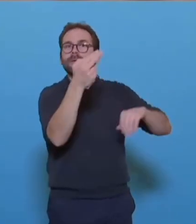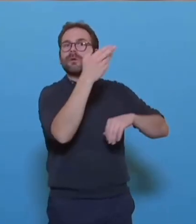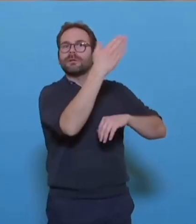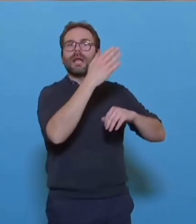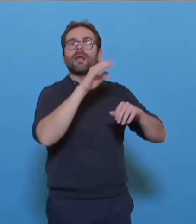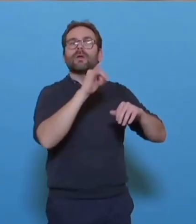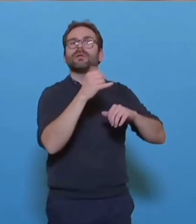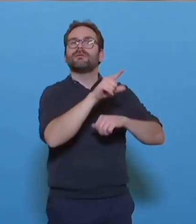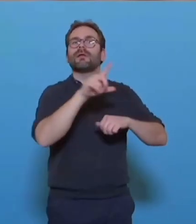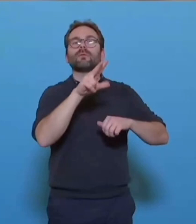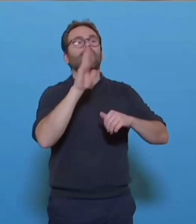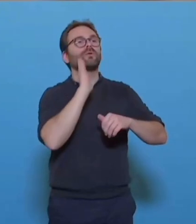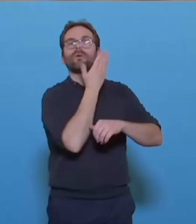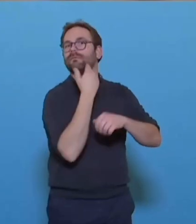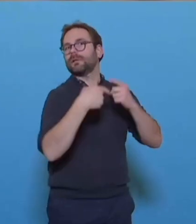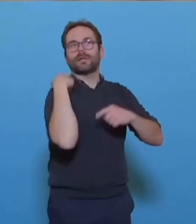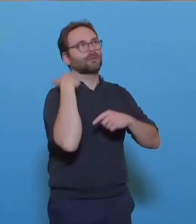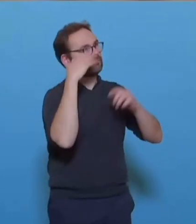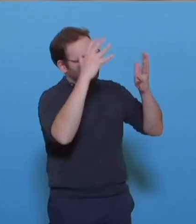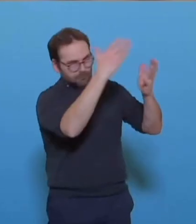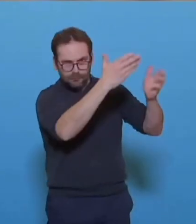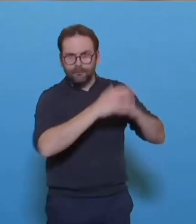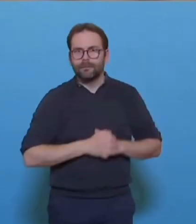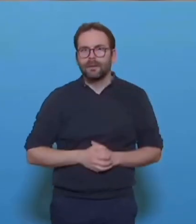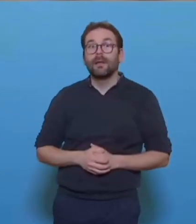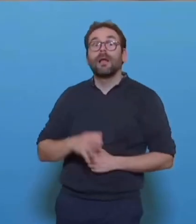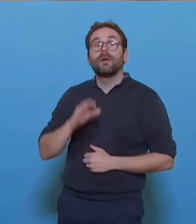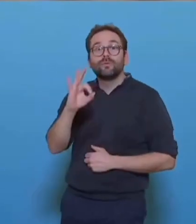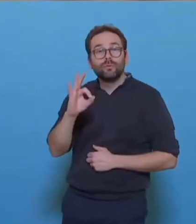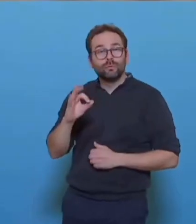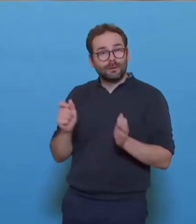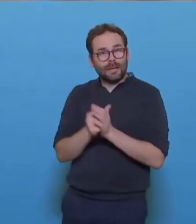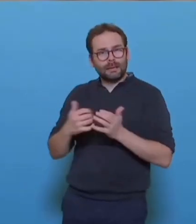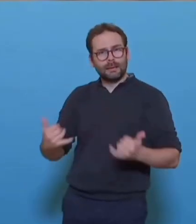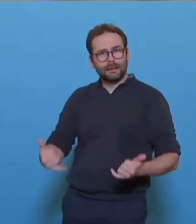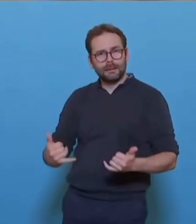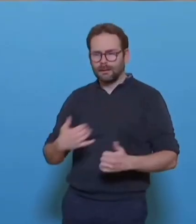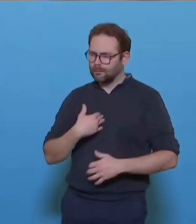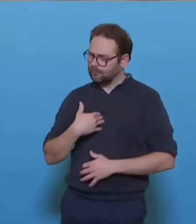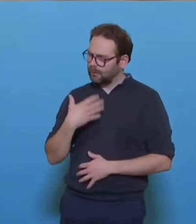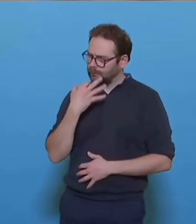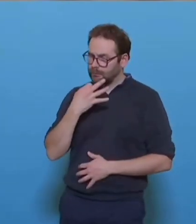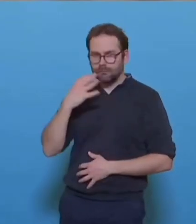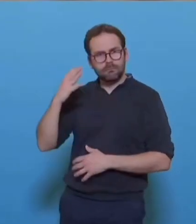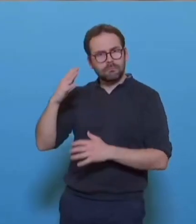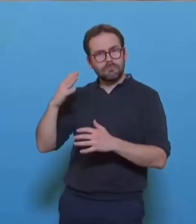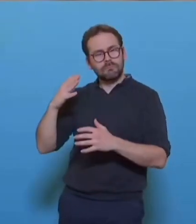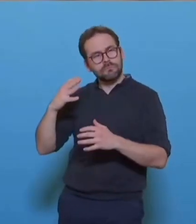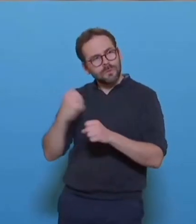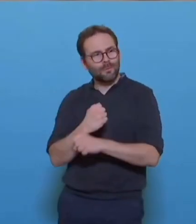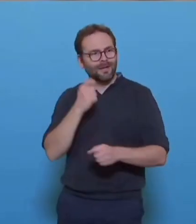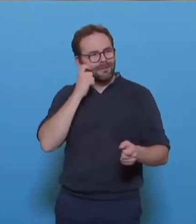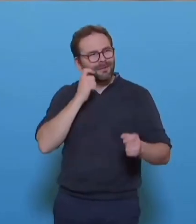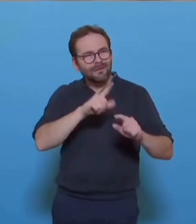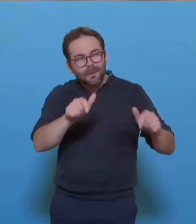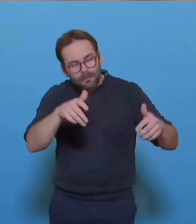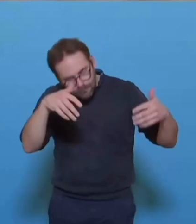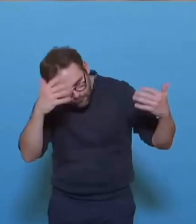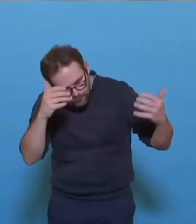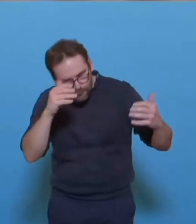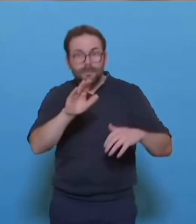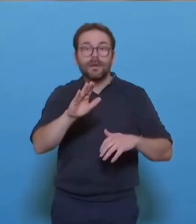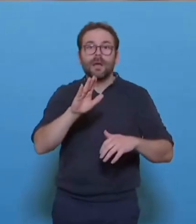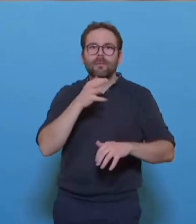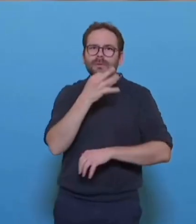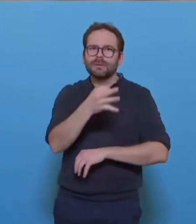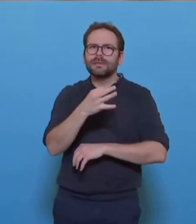jeudi 23 janvier dernier. Je tiens seulement ici, dommage, nos collègues macronistes ne sont pas là,